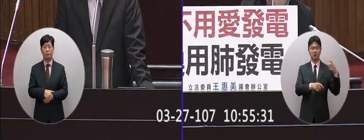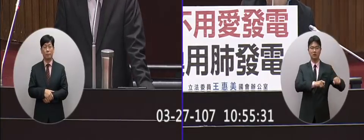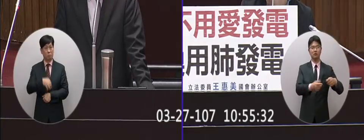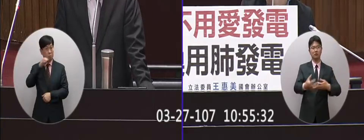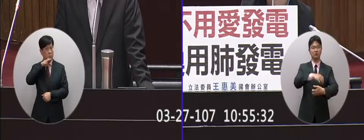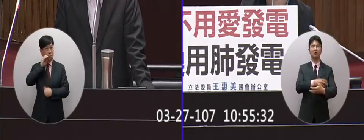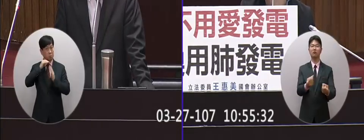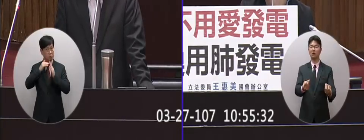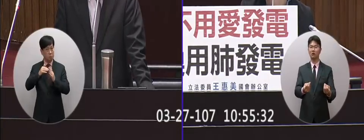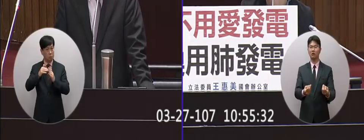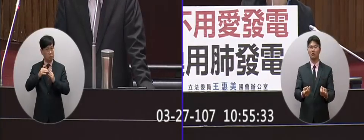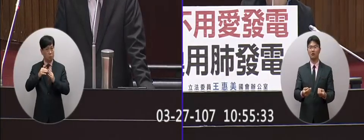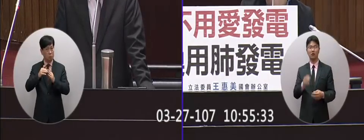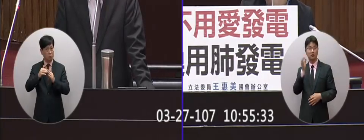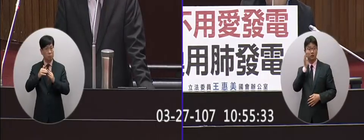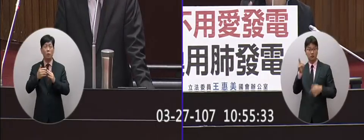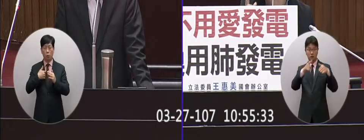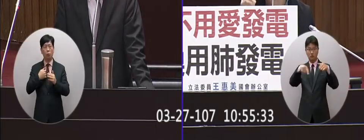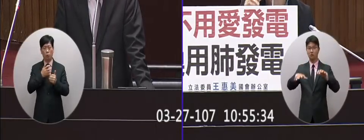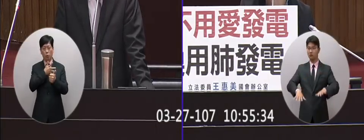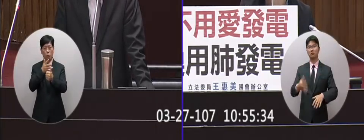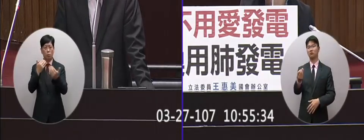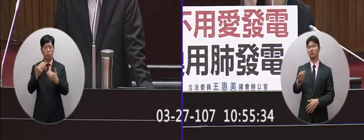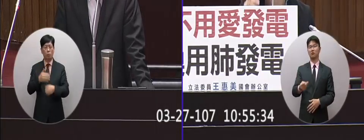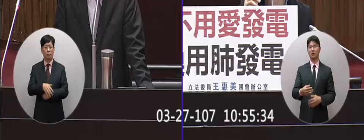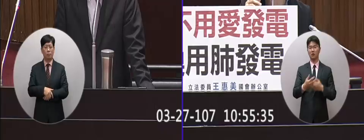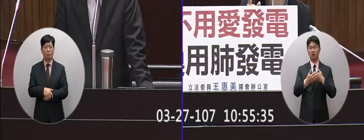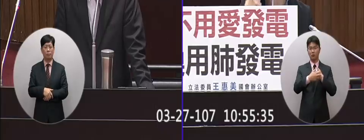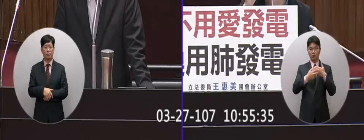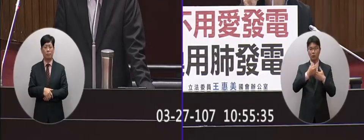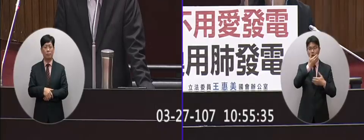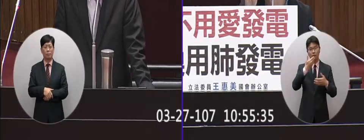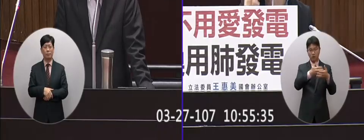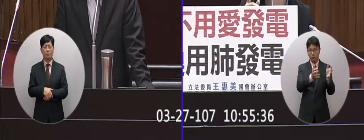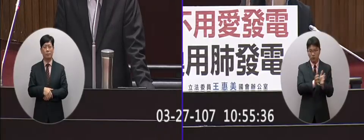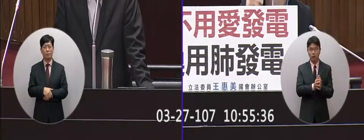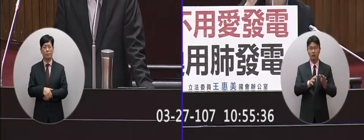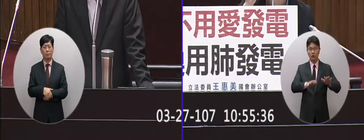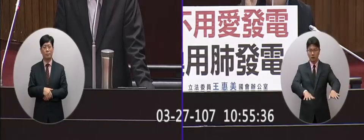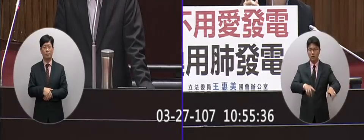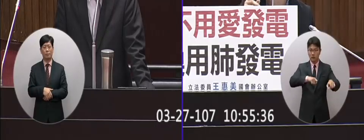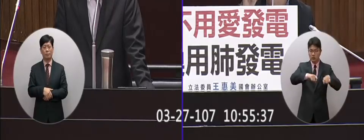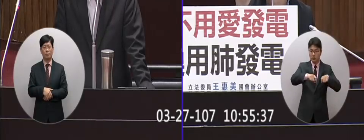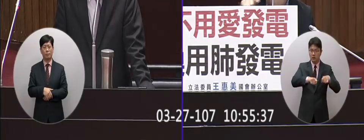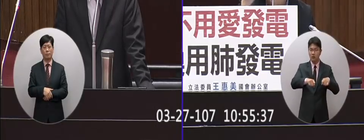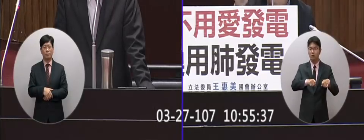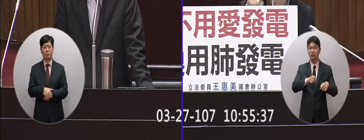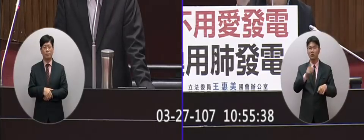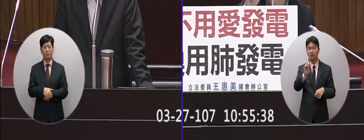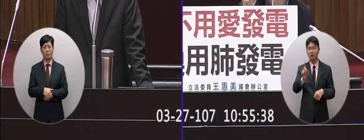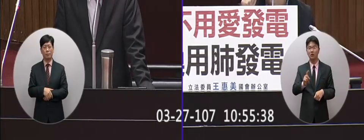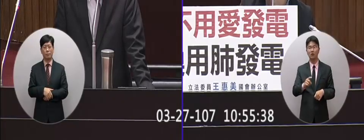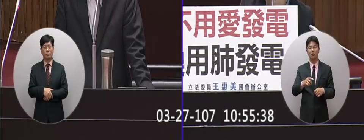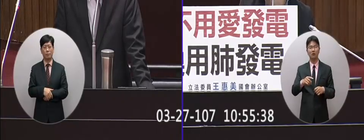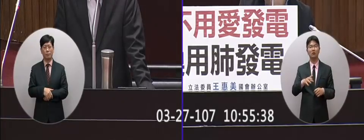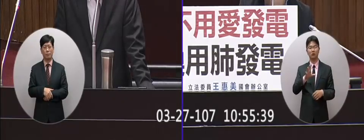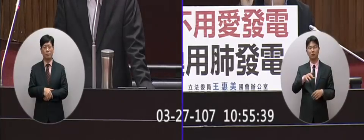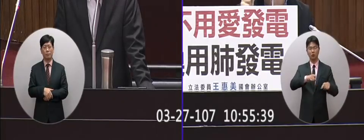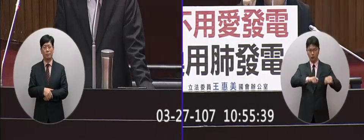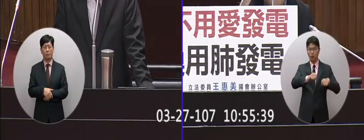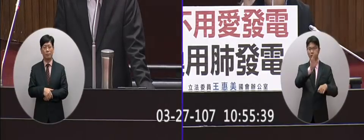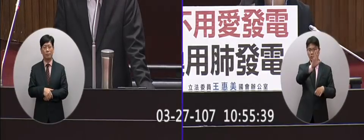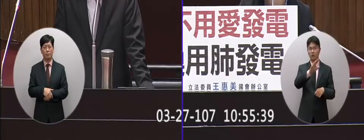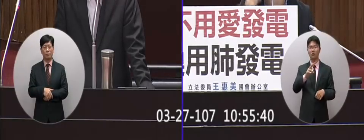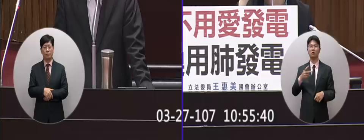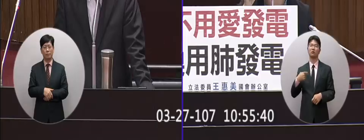化是 目前没有， 我来了解。 卫福部现在有在针对这个在做所谓的这个研议的一个方案，可